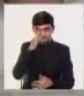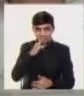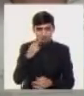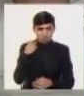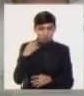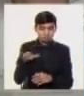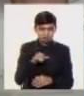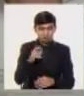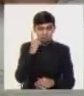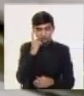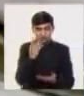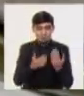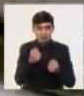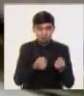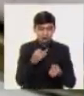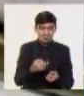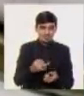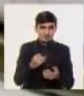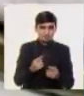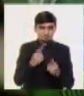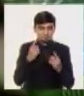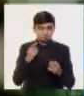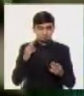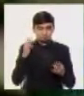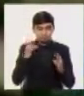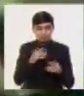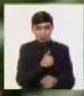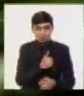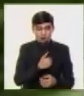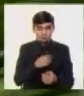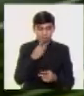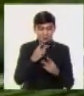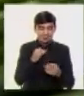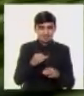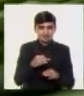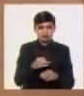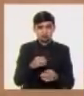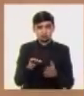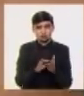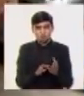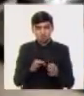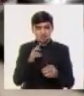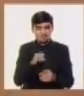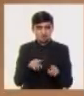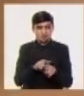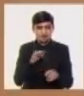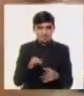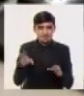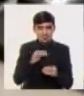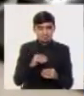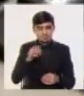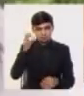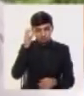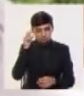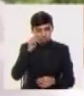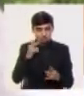на телефоны, машины и предметы роскоши, то есть те вещи, в которых нет срочной необходимости. Аналитики призывают